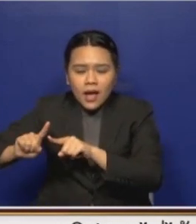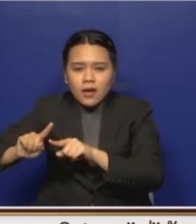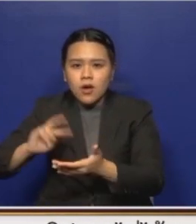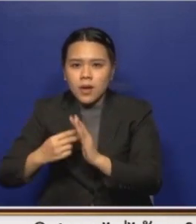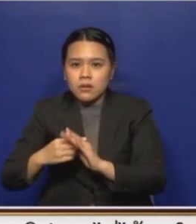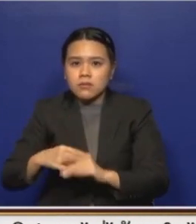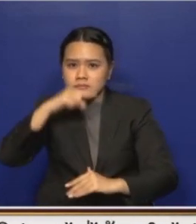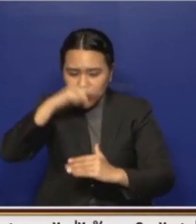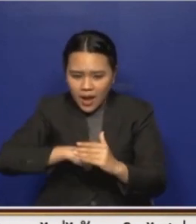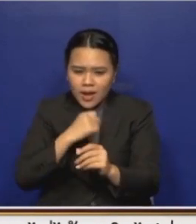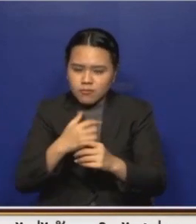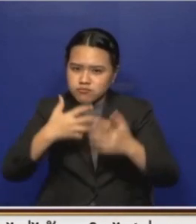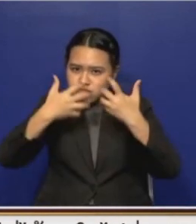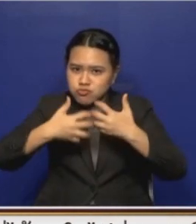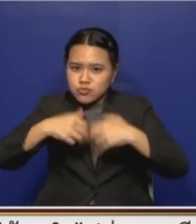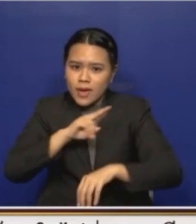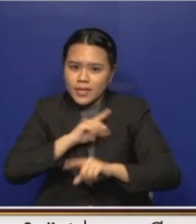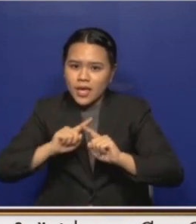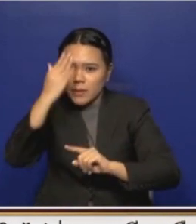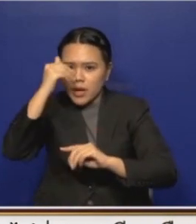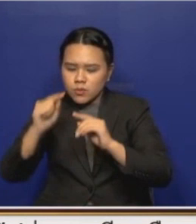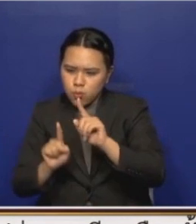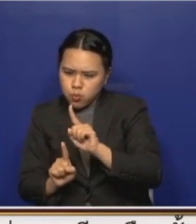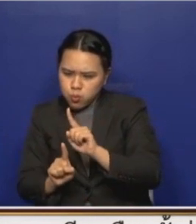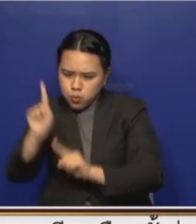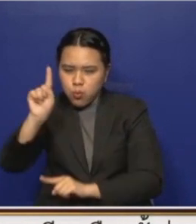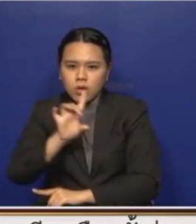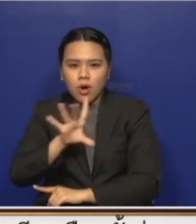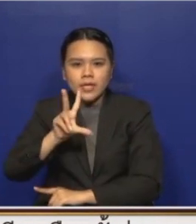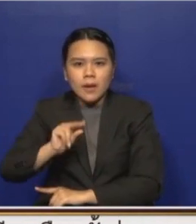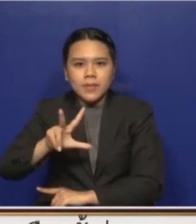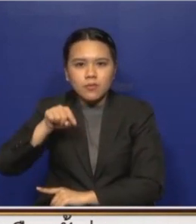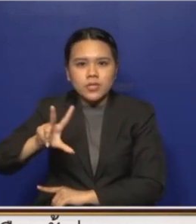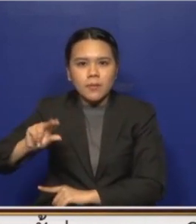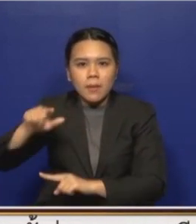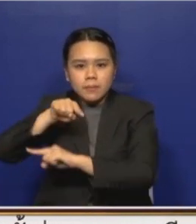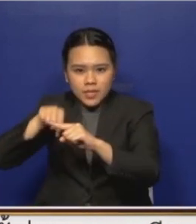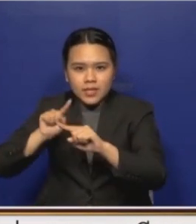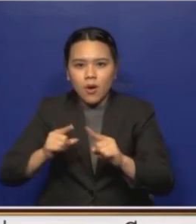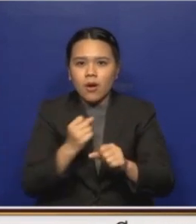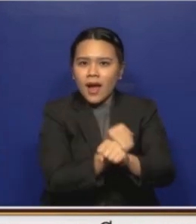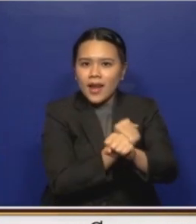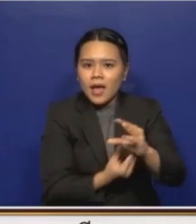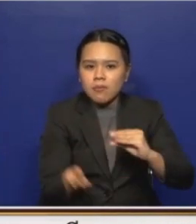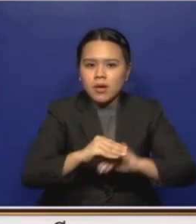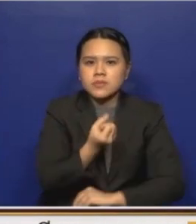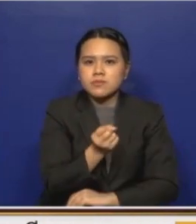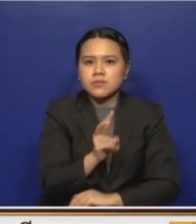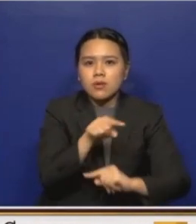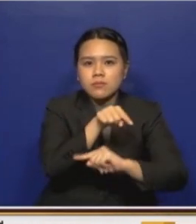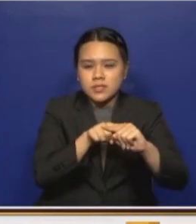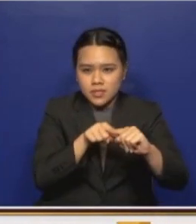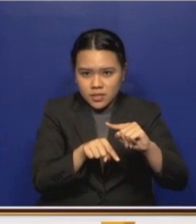นที่ลำบากได้ค่าแรงบอกว่าอ้าวแล้วมาพูดทำไมกดค่าแรงไว้ทำไมฮะก็มันขึ้นไม่ได้เพราะว่าถ้าเราขึ้น